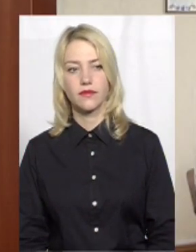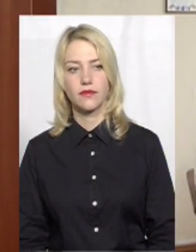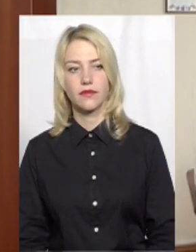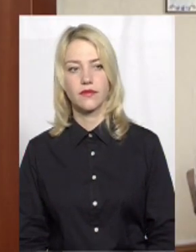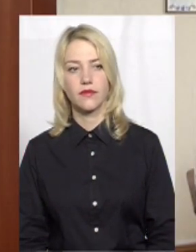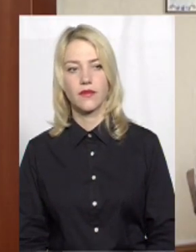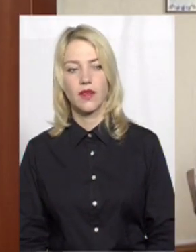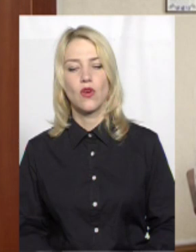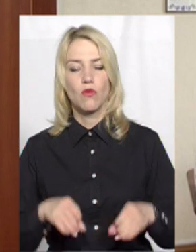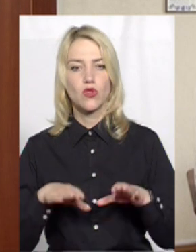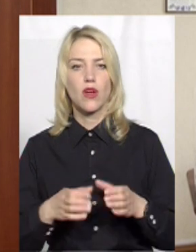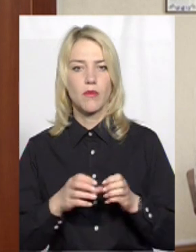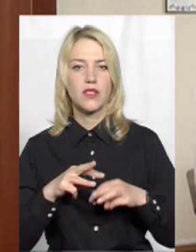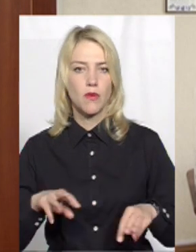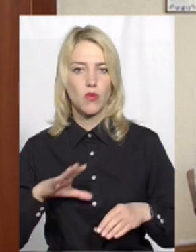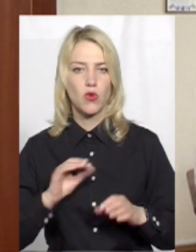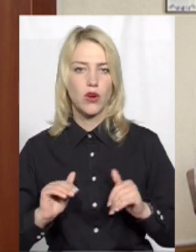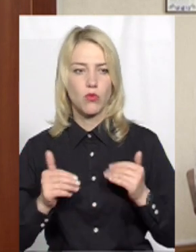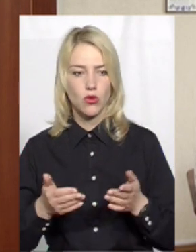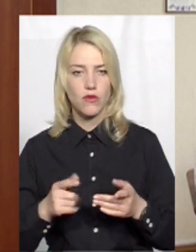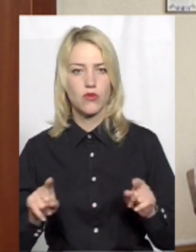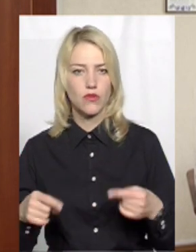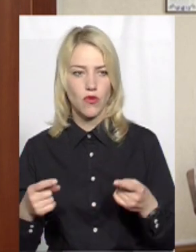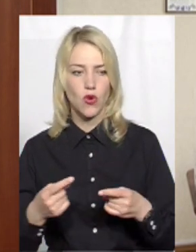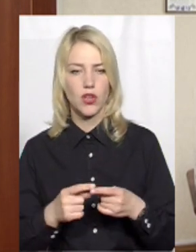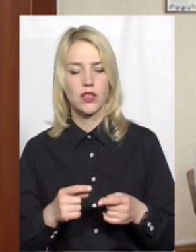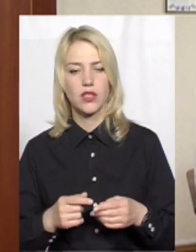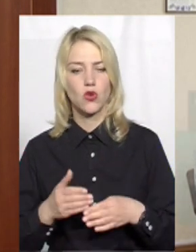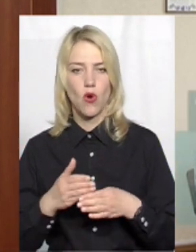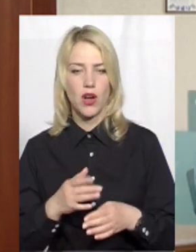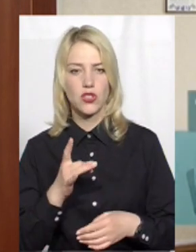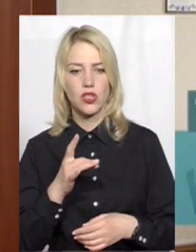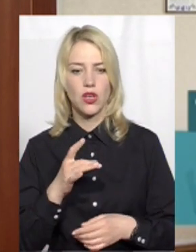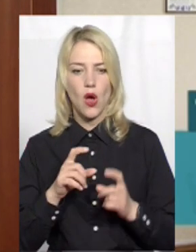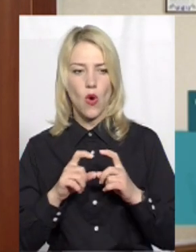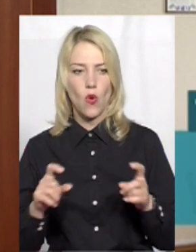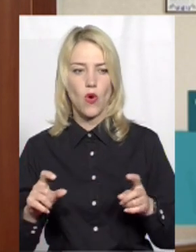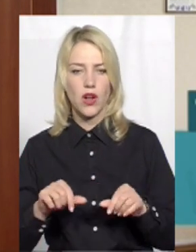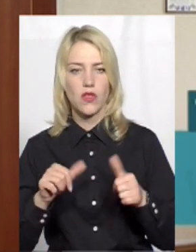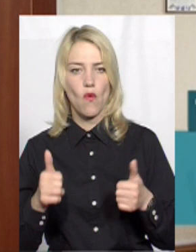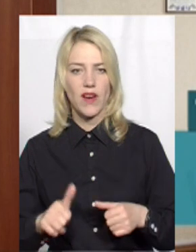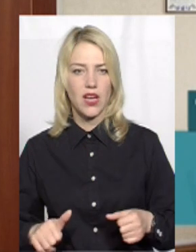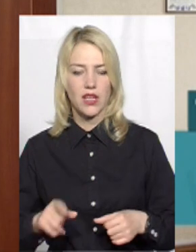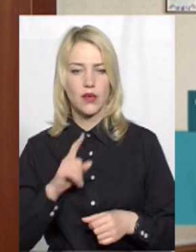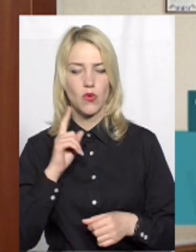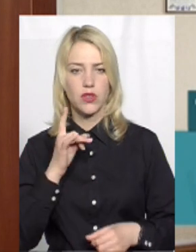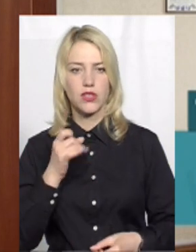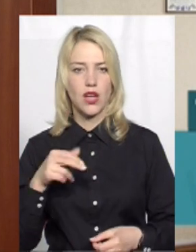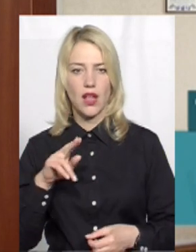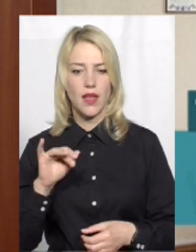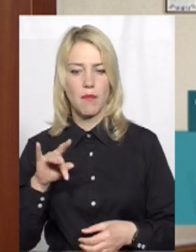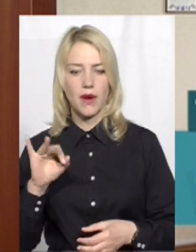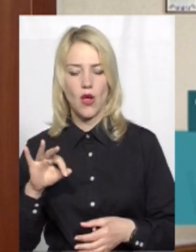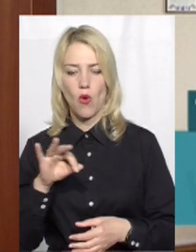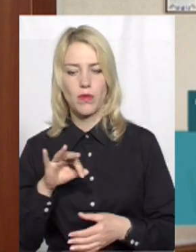Постановою Кабінету міністрів було рекомендовано створити дорадчий орган у вигляді молодіжної ради при